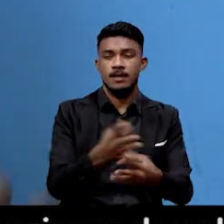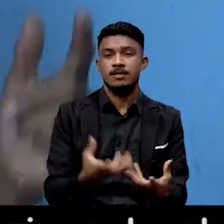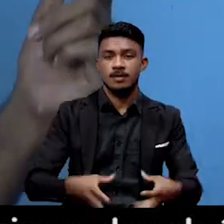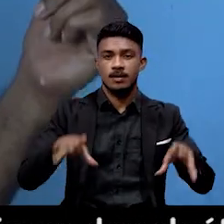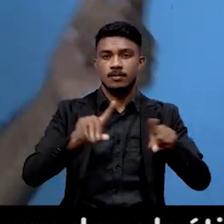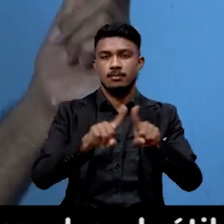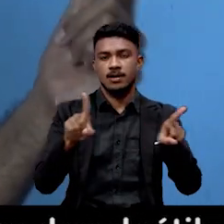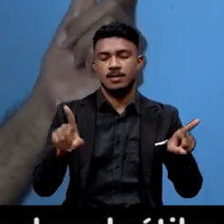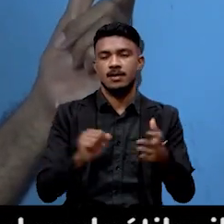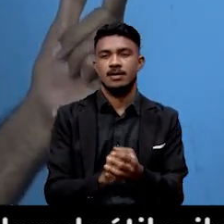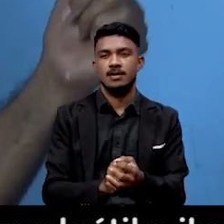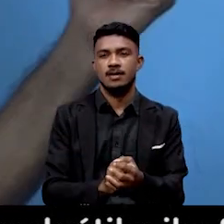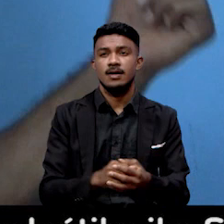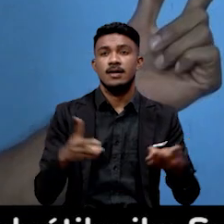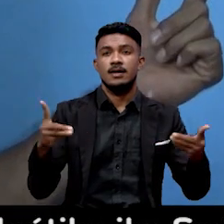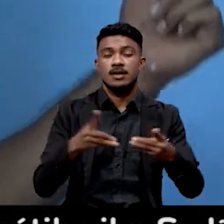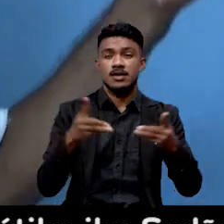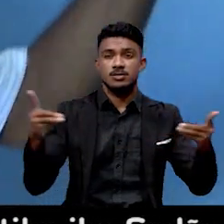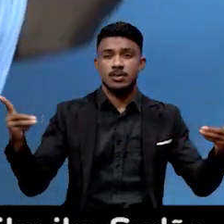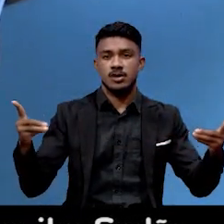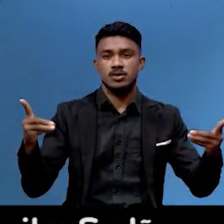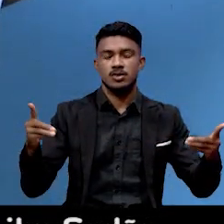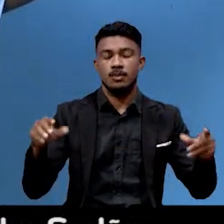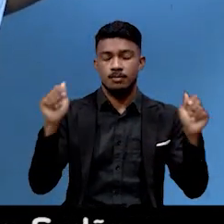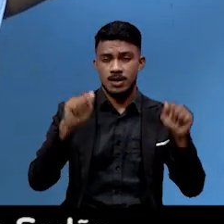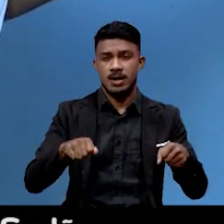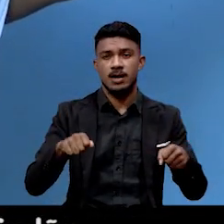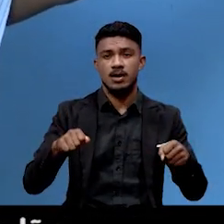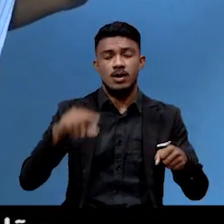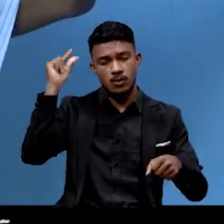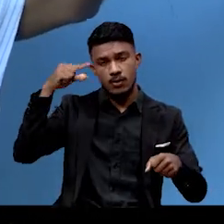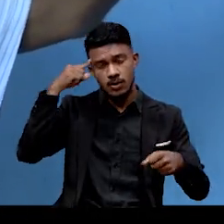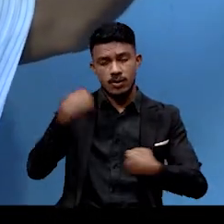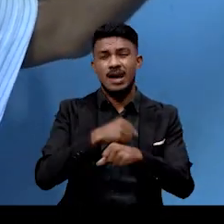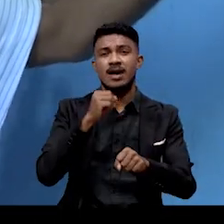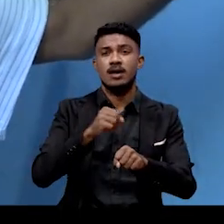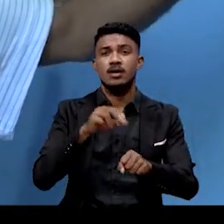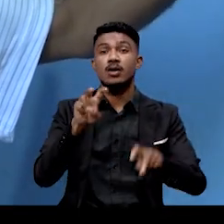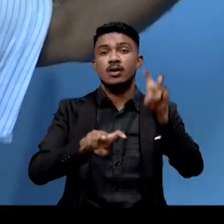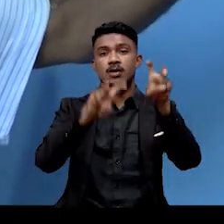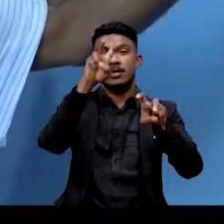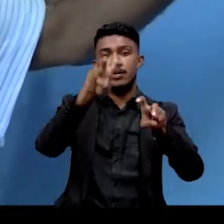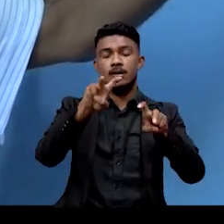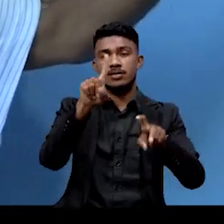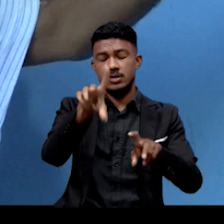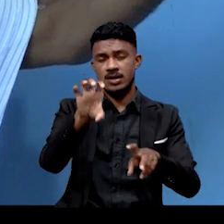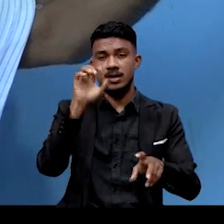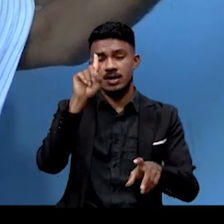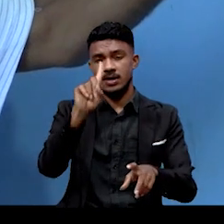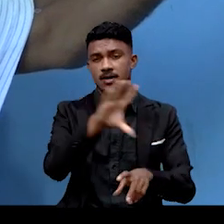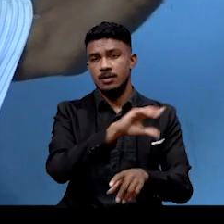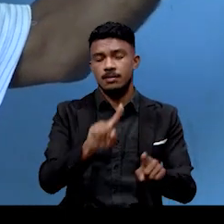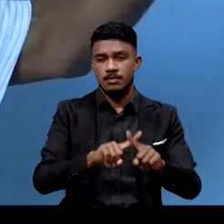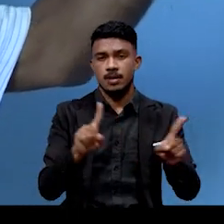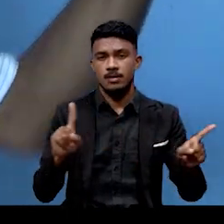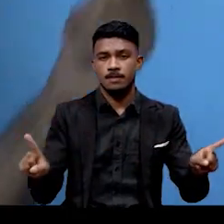maibe espasu, bele governo, bele halu mandar atu sida dalaida, maibe espasu ida nebe maka ita bele